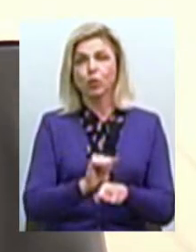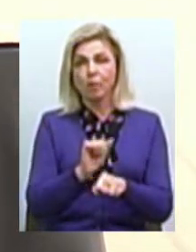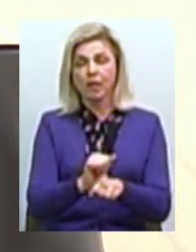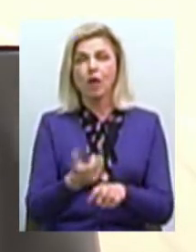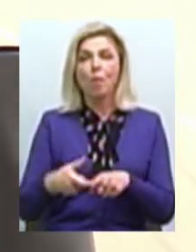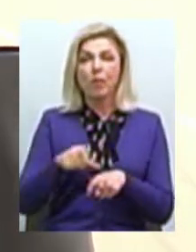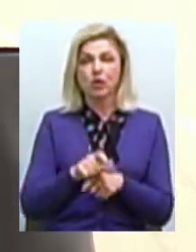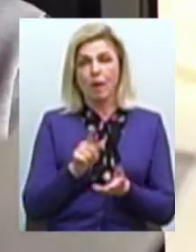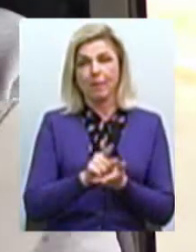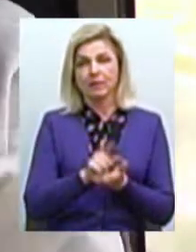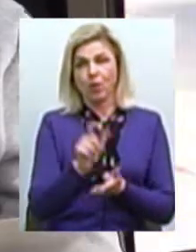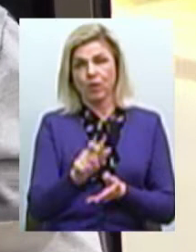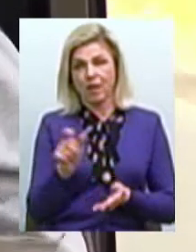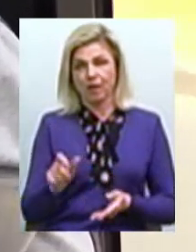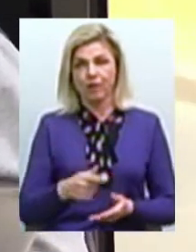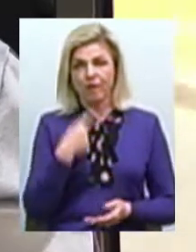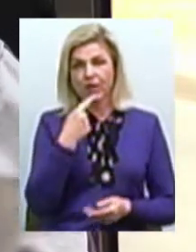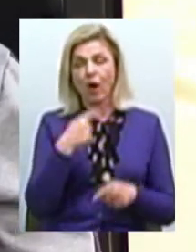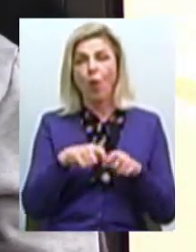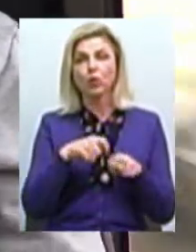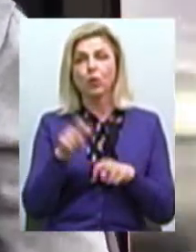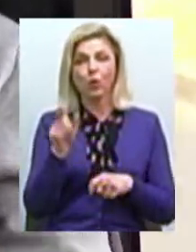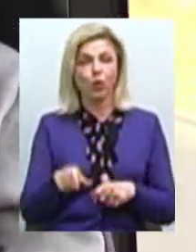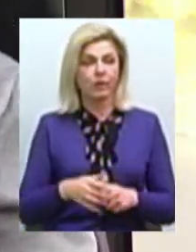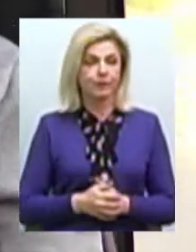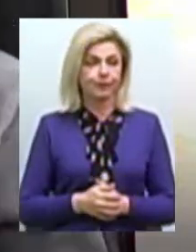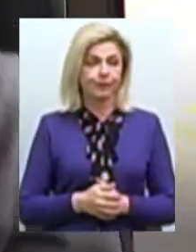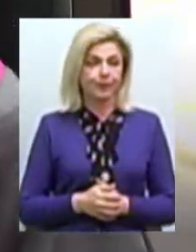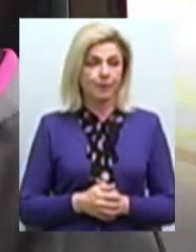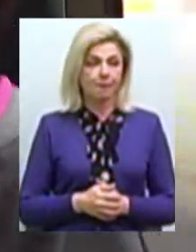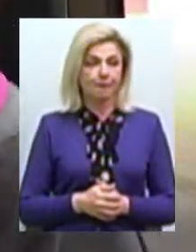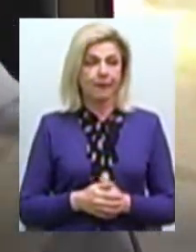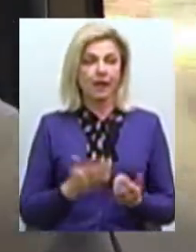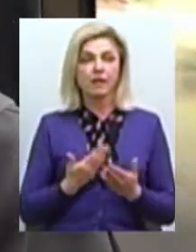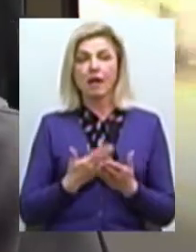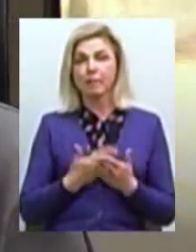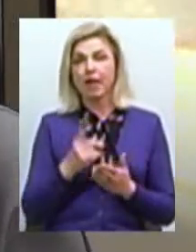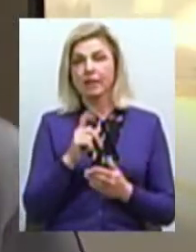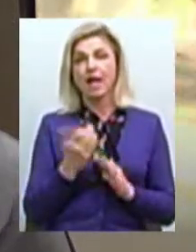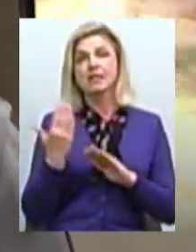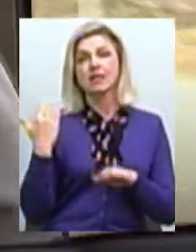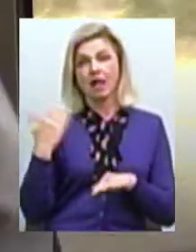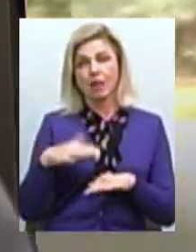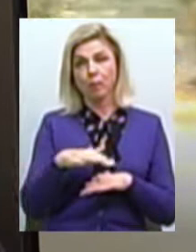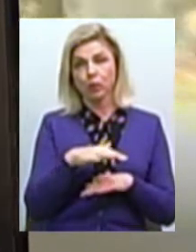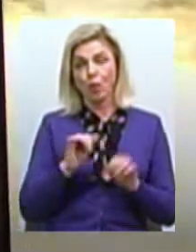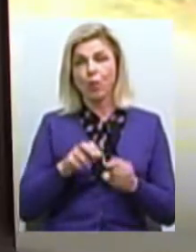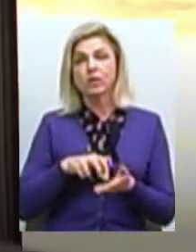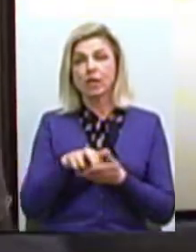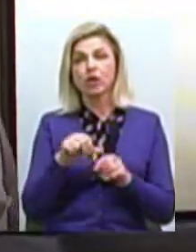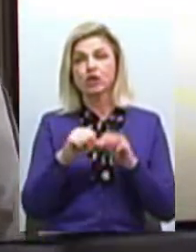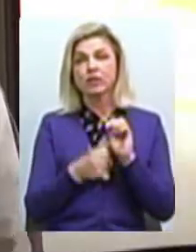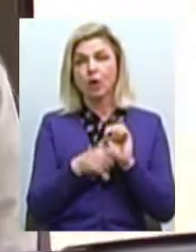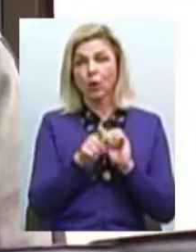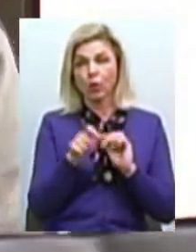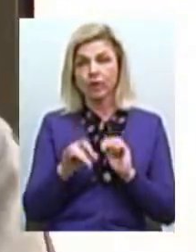пенсіонерів, говорить контролерка Ольга Бойко. Допустимо, на задню двір може зайти 16. Скажімо, на задню площадку може зайти 16 людей.